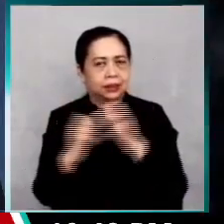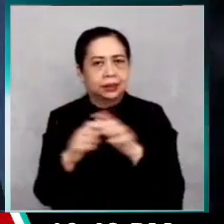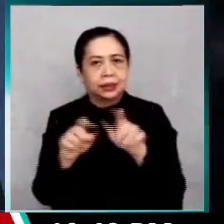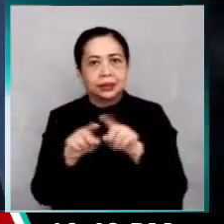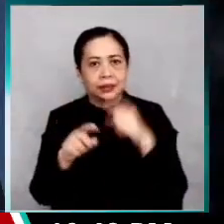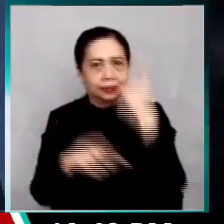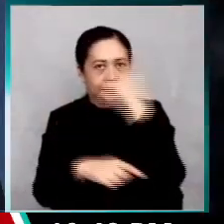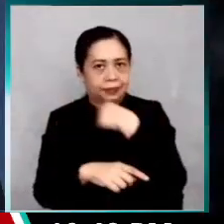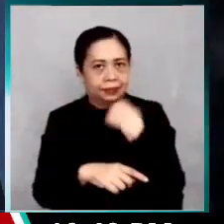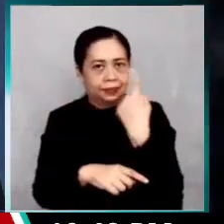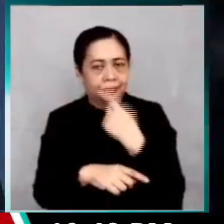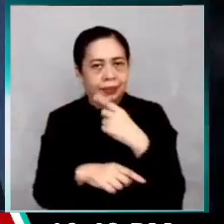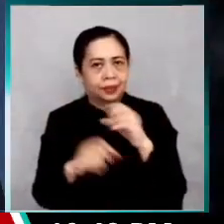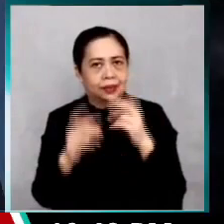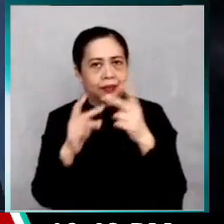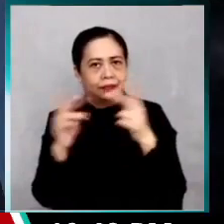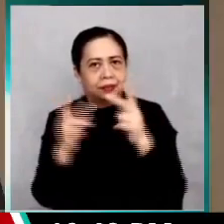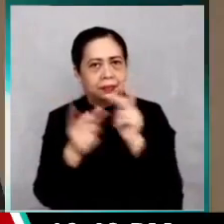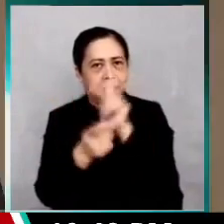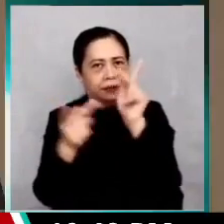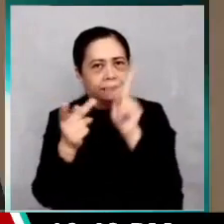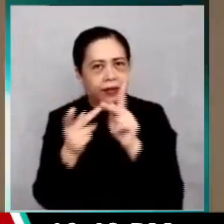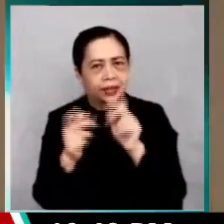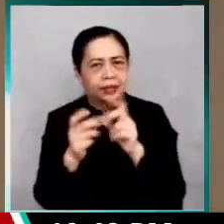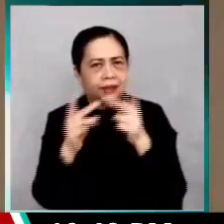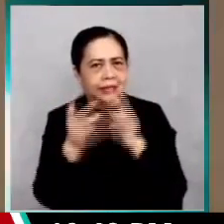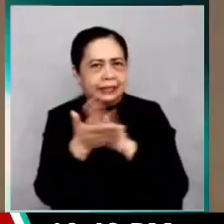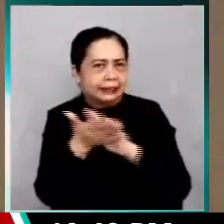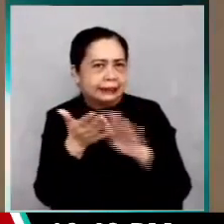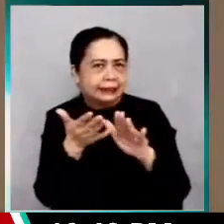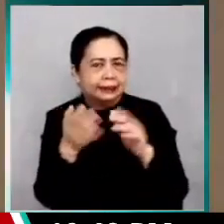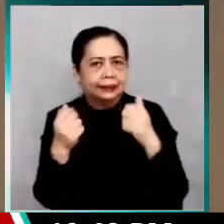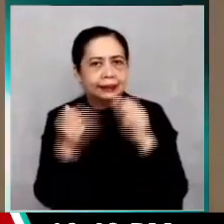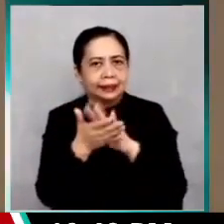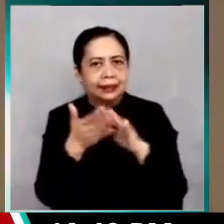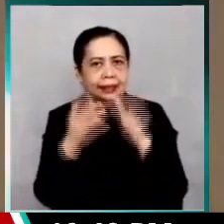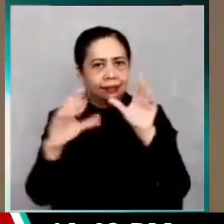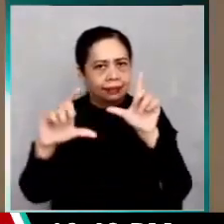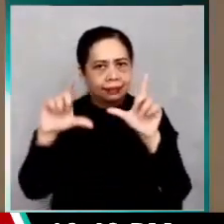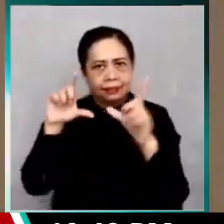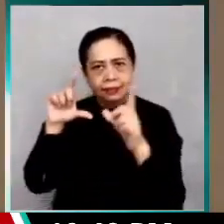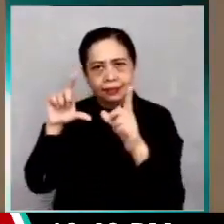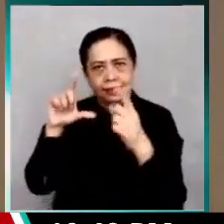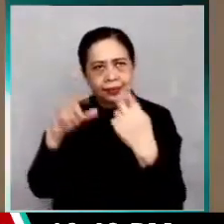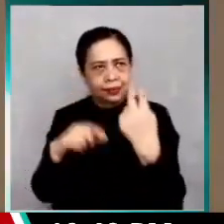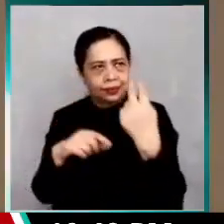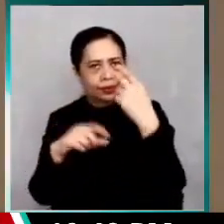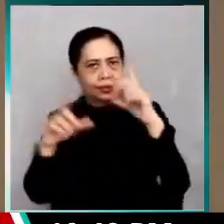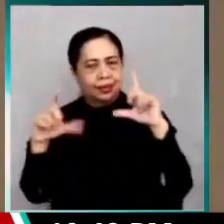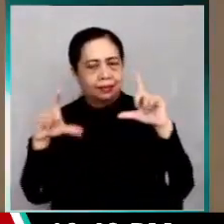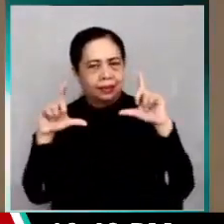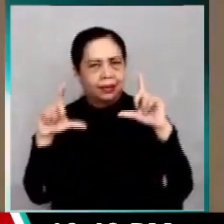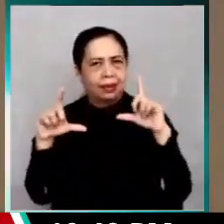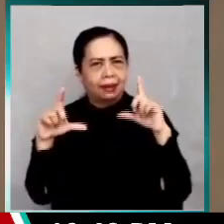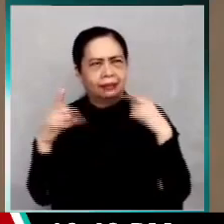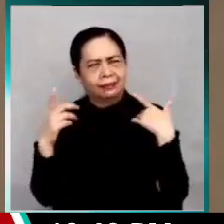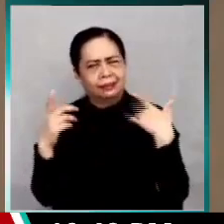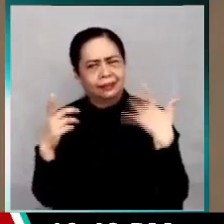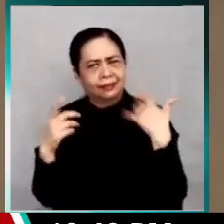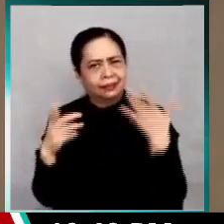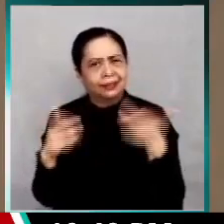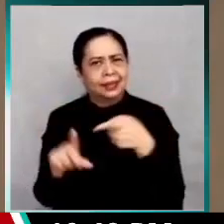When it looks very perfect, very clean, it has a nice angle towards the camera, then I'm already inclined to say that this